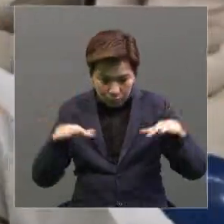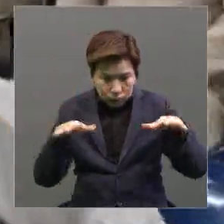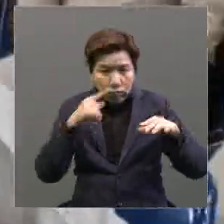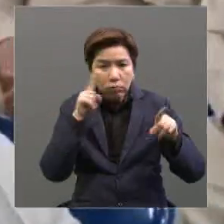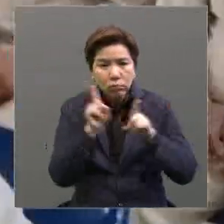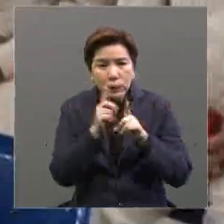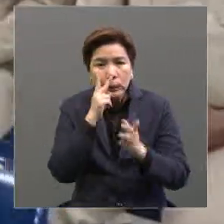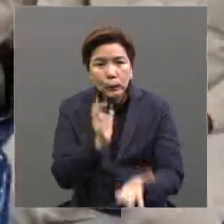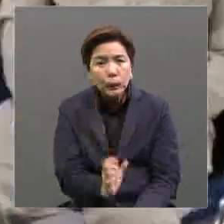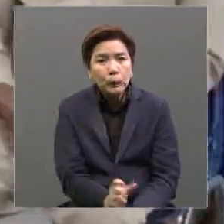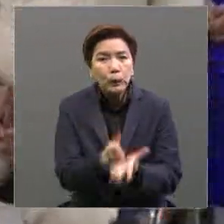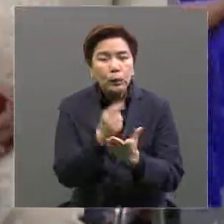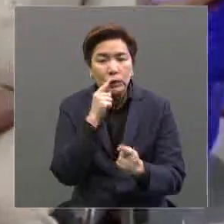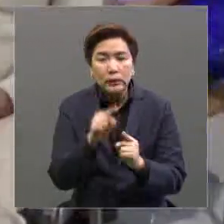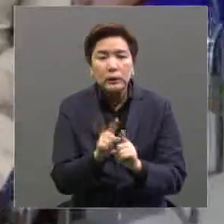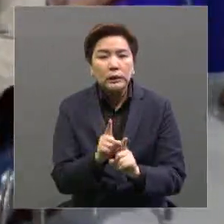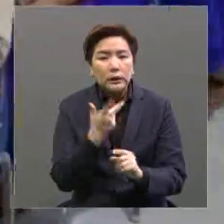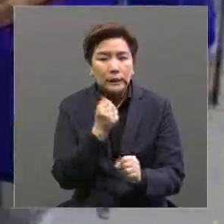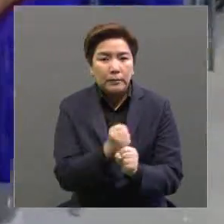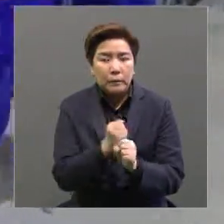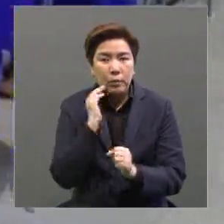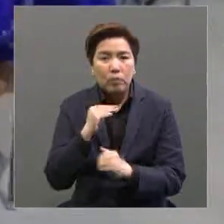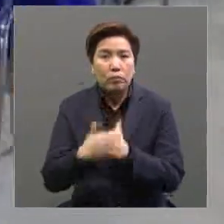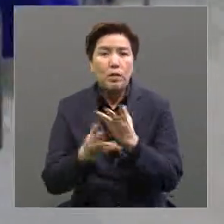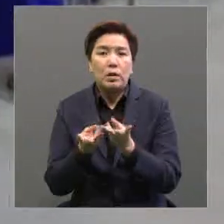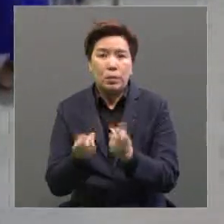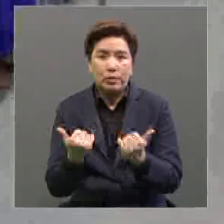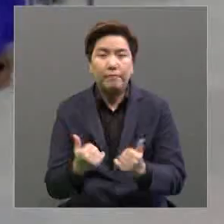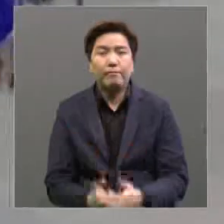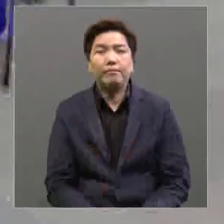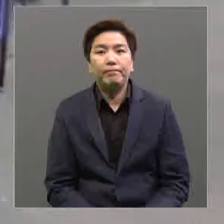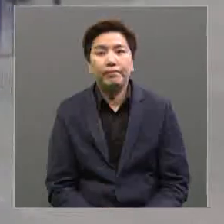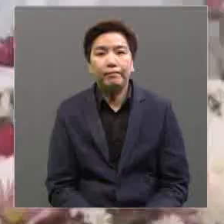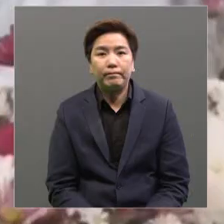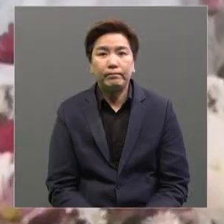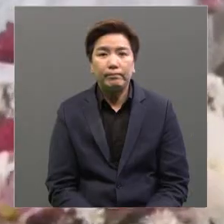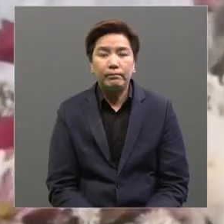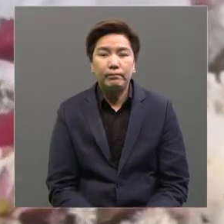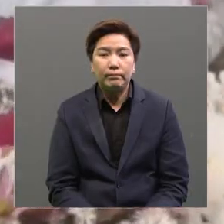เพิ่มความสะดวกรวดเร็วเอามาใช้ในการทำงานจะได้ดูแลได้อย่างทั่วถึงด้วยค่ะ